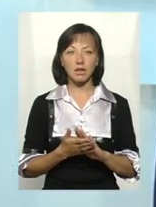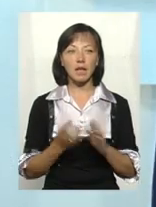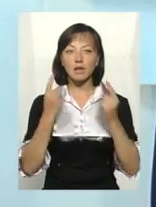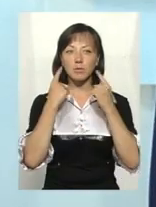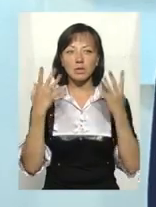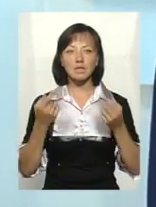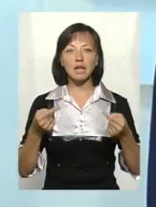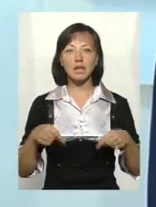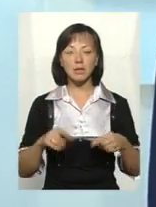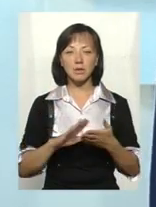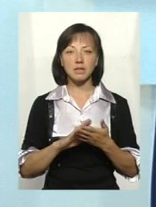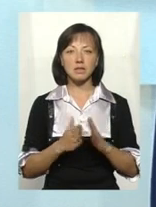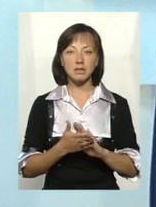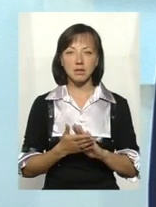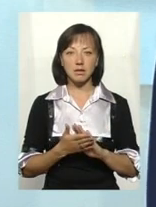що занедбане,